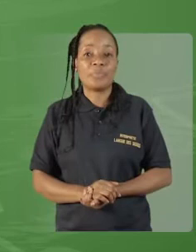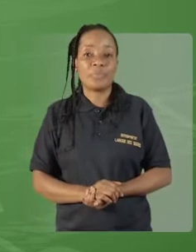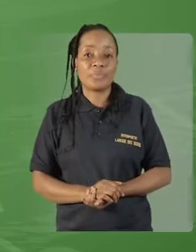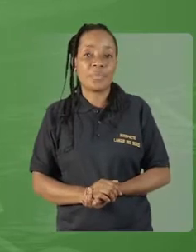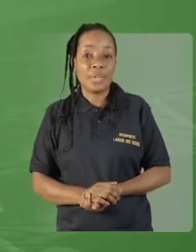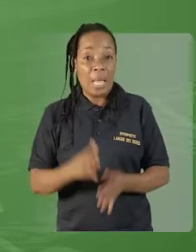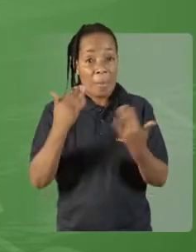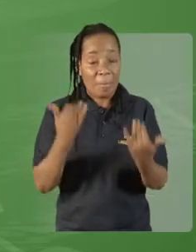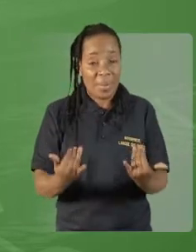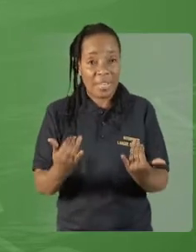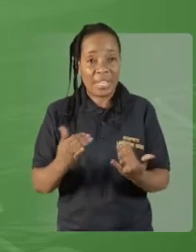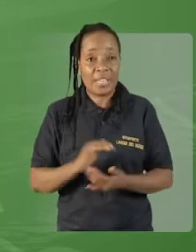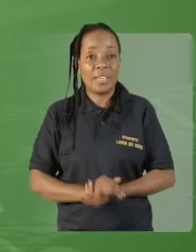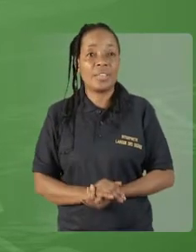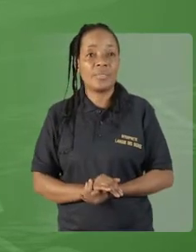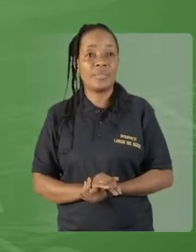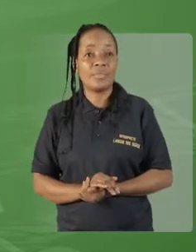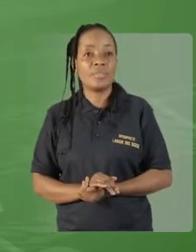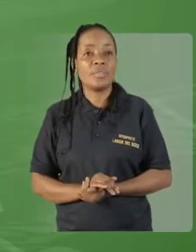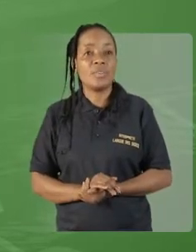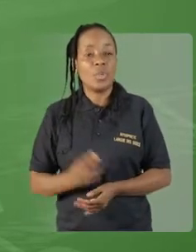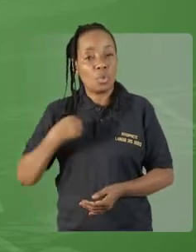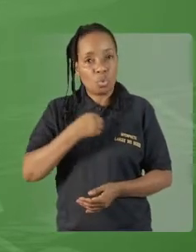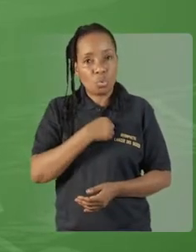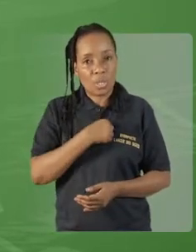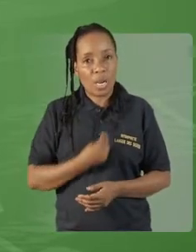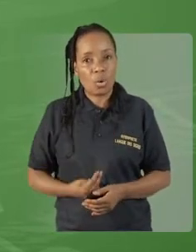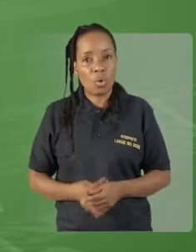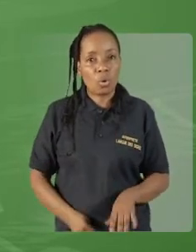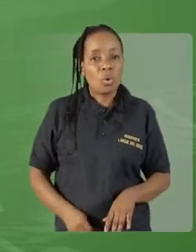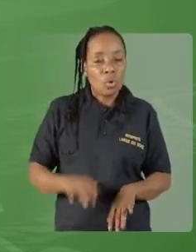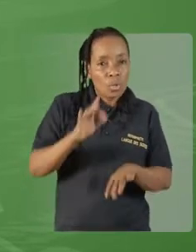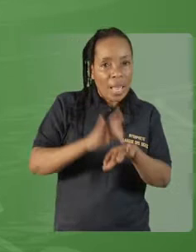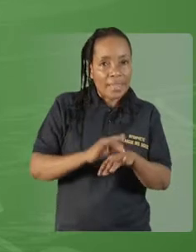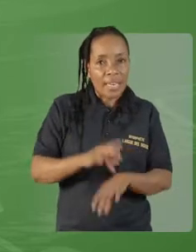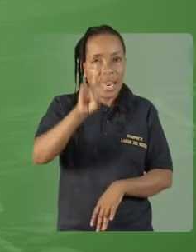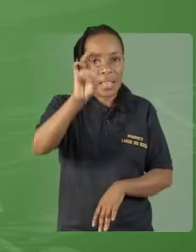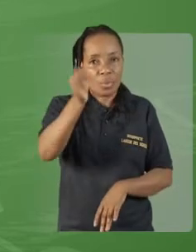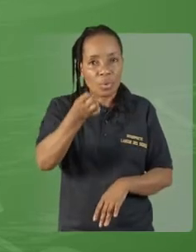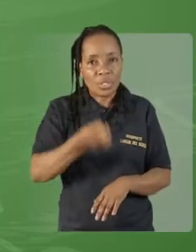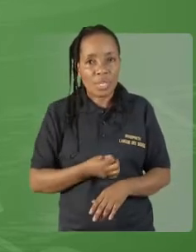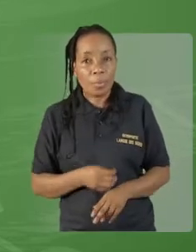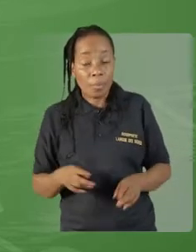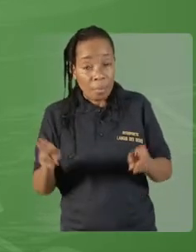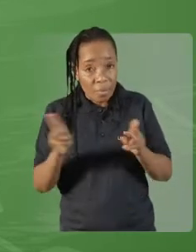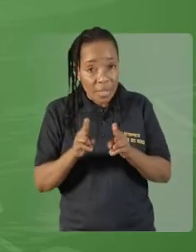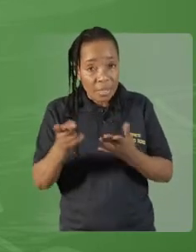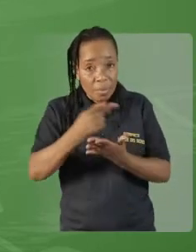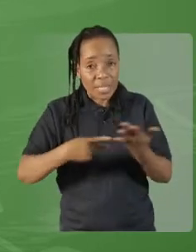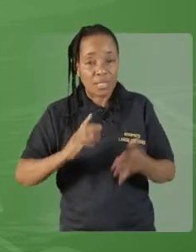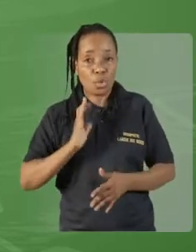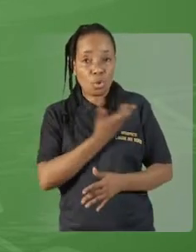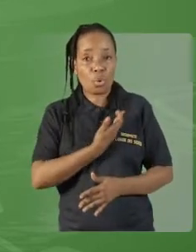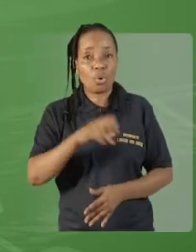à présent, chers apprenants, à la deuxième sous-partie de notre première partie